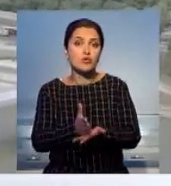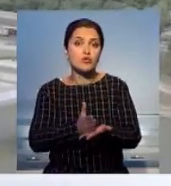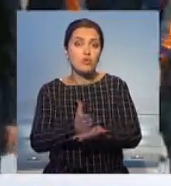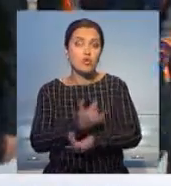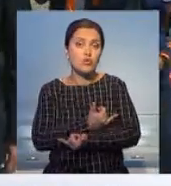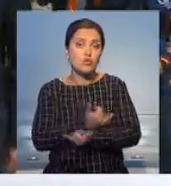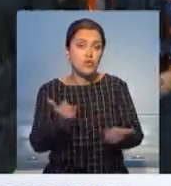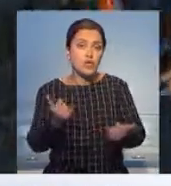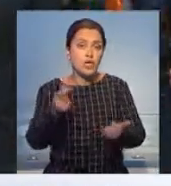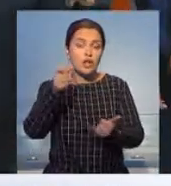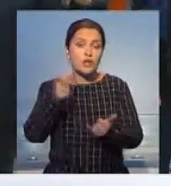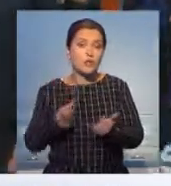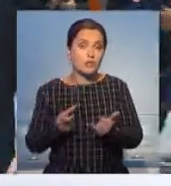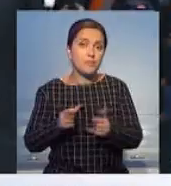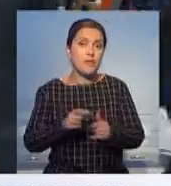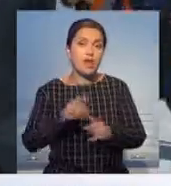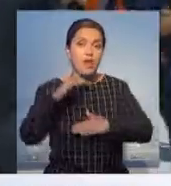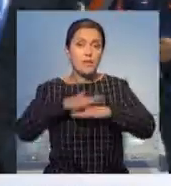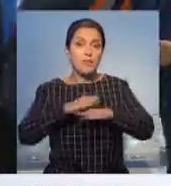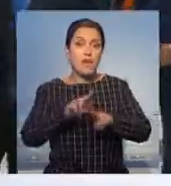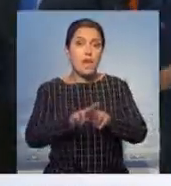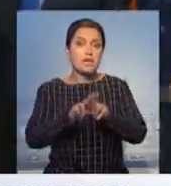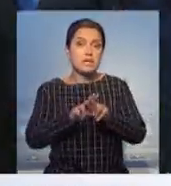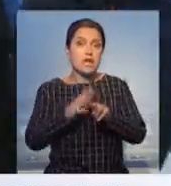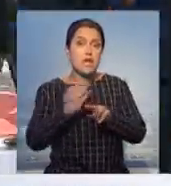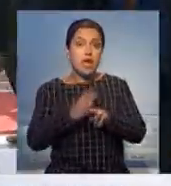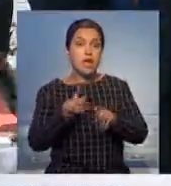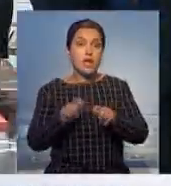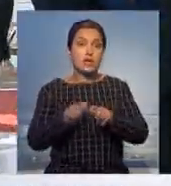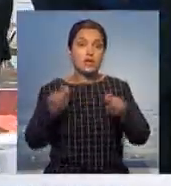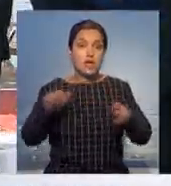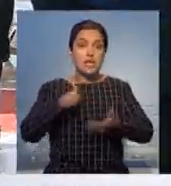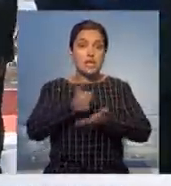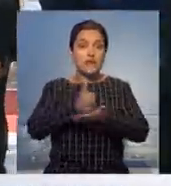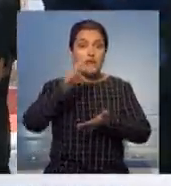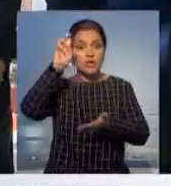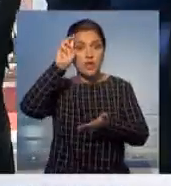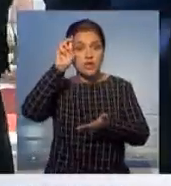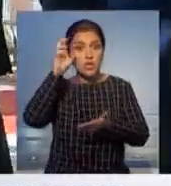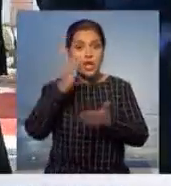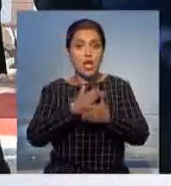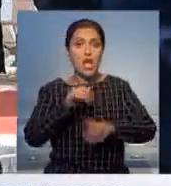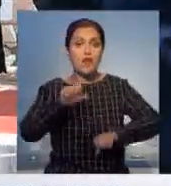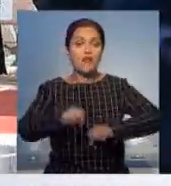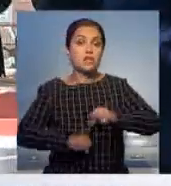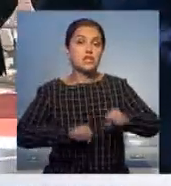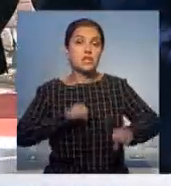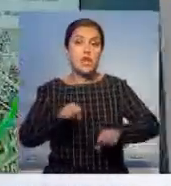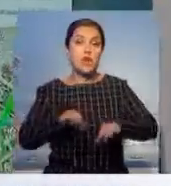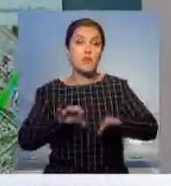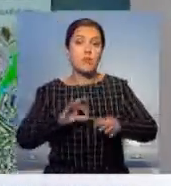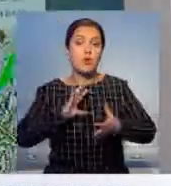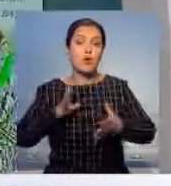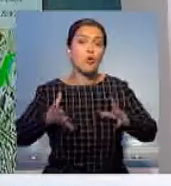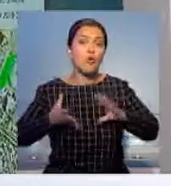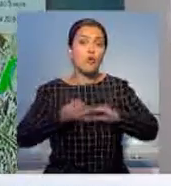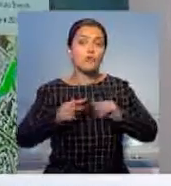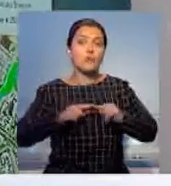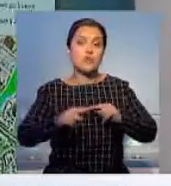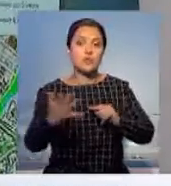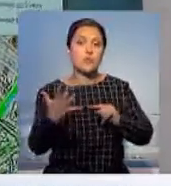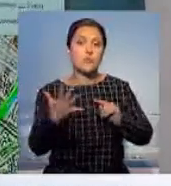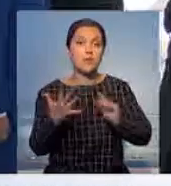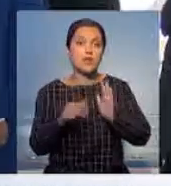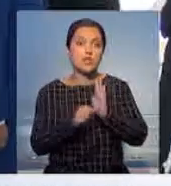жителям и гостям столицы. Кроме того, Аким Астаны Асет Есикешев презентовал Главе государства инфраструктуру велосипедного транспорта